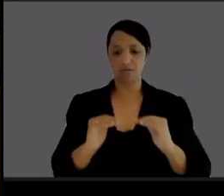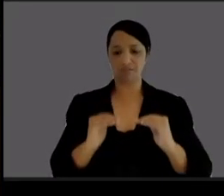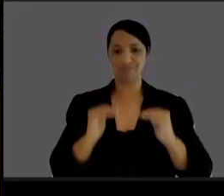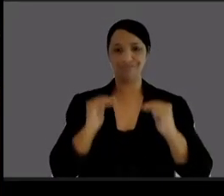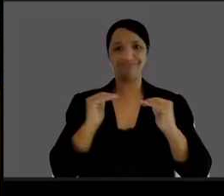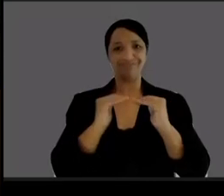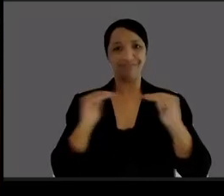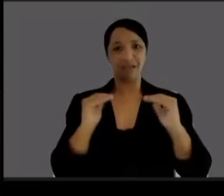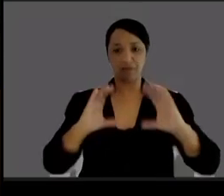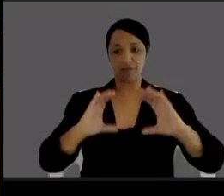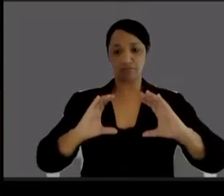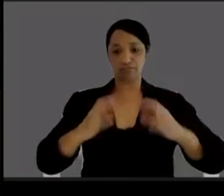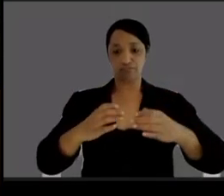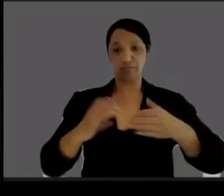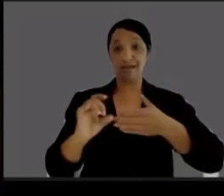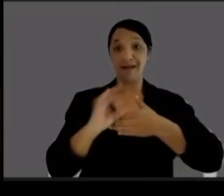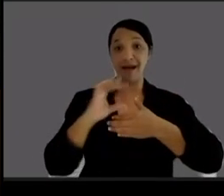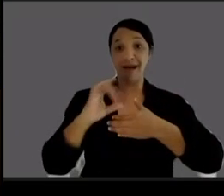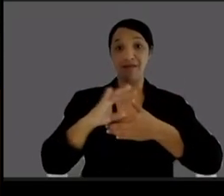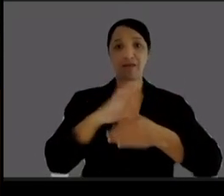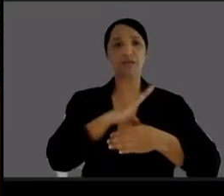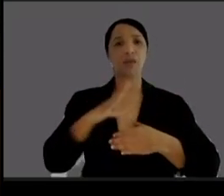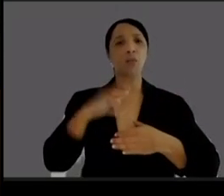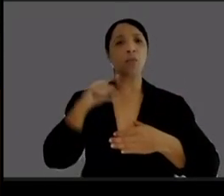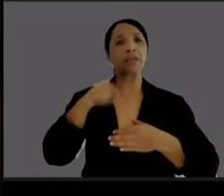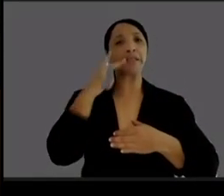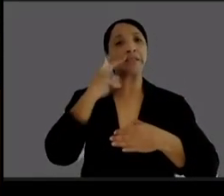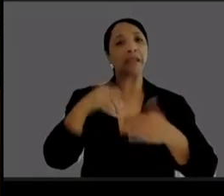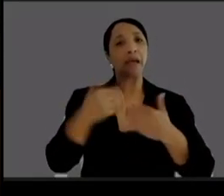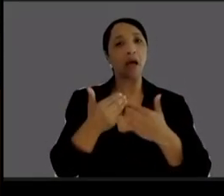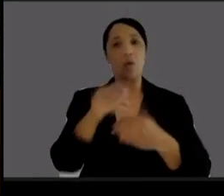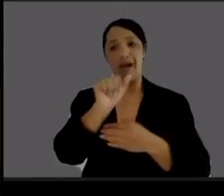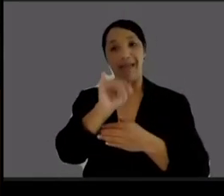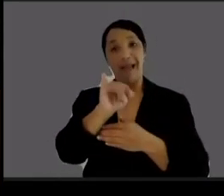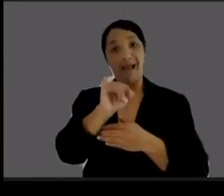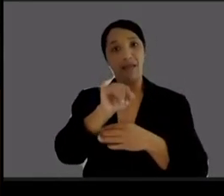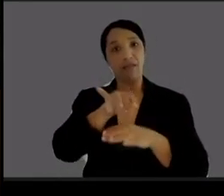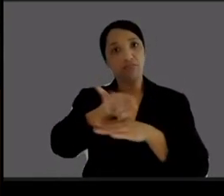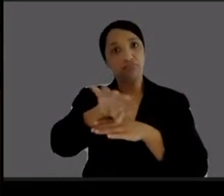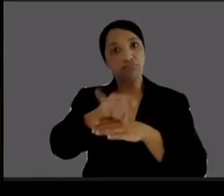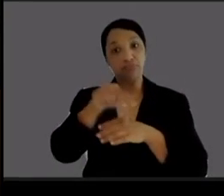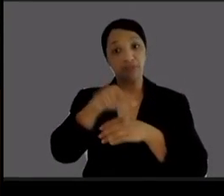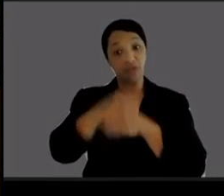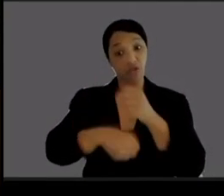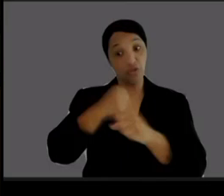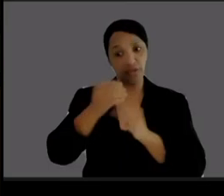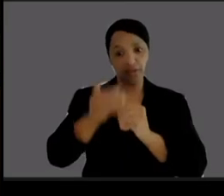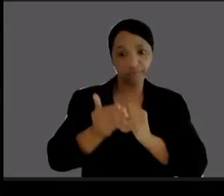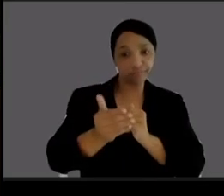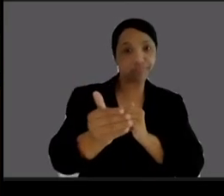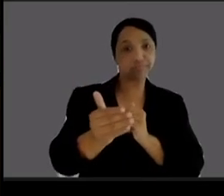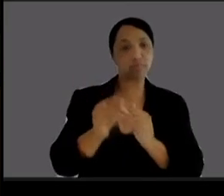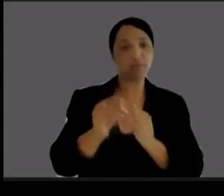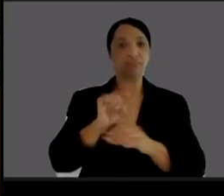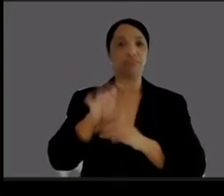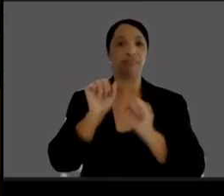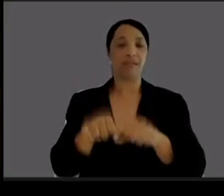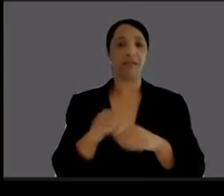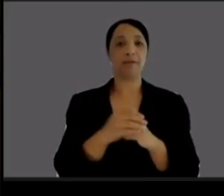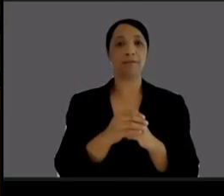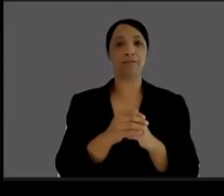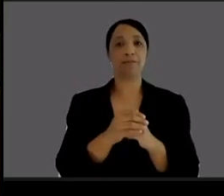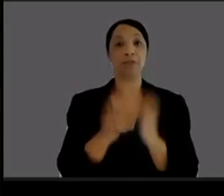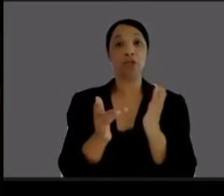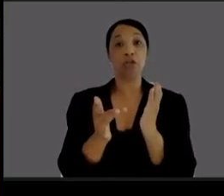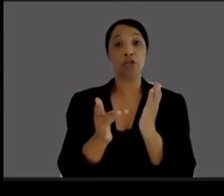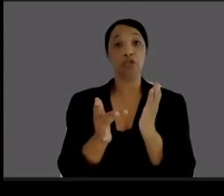このえigfにえ対しての具体的なソリューションガバナンスソリューションを提供するため上級諮問委員会と